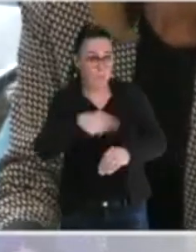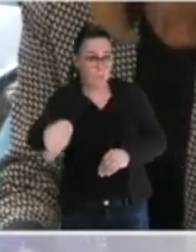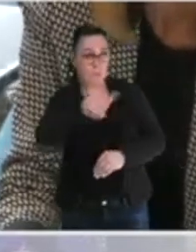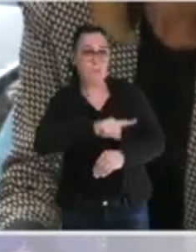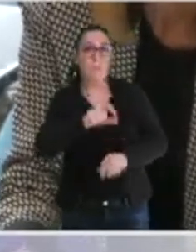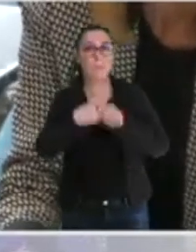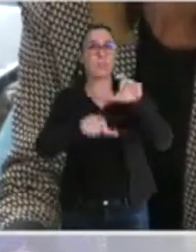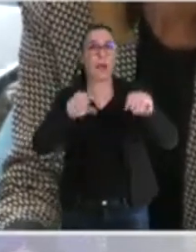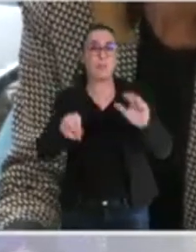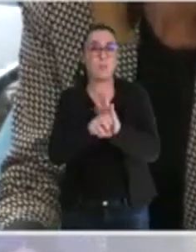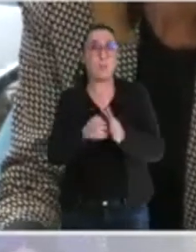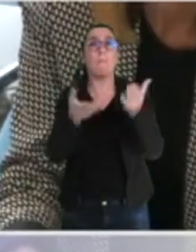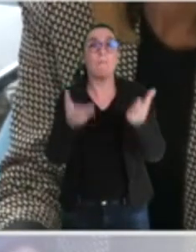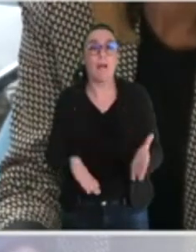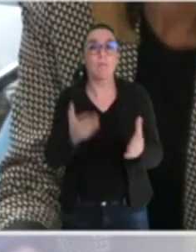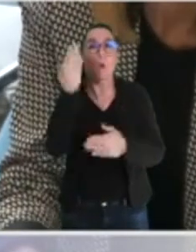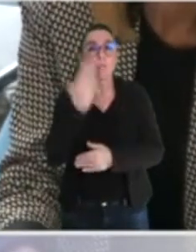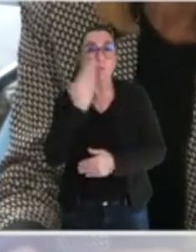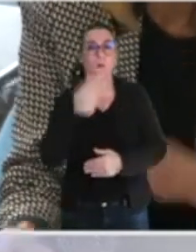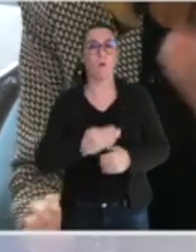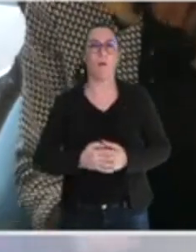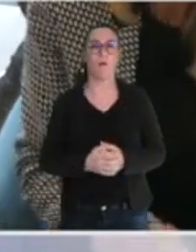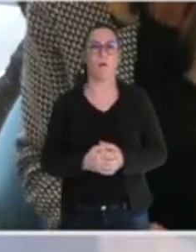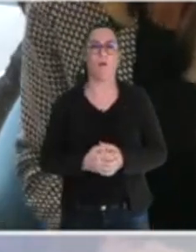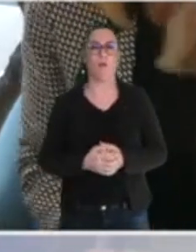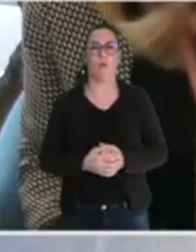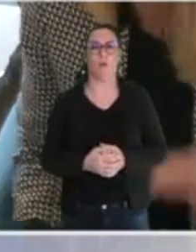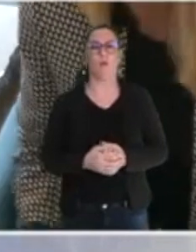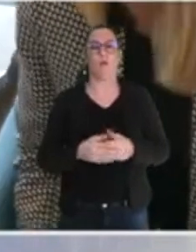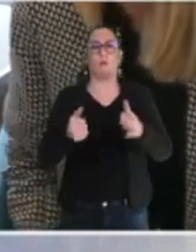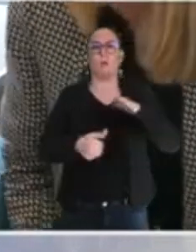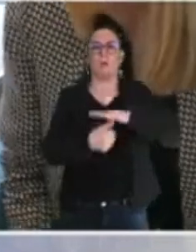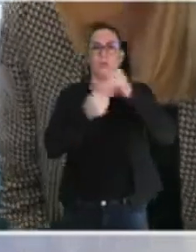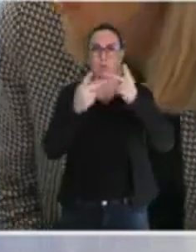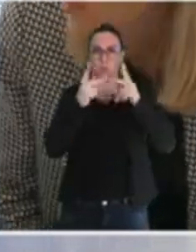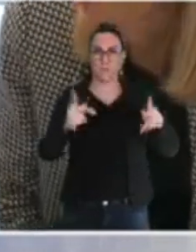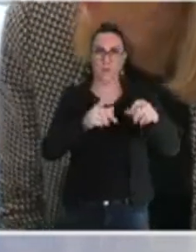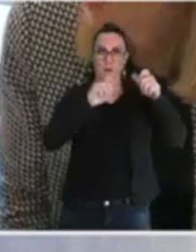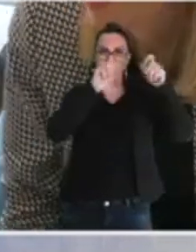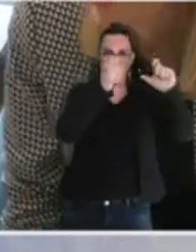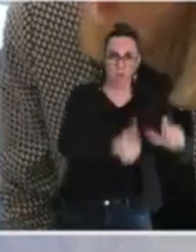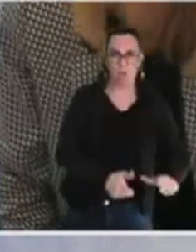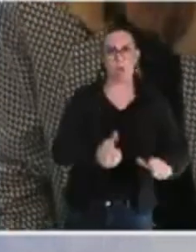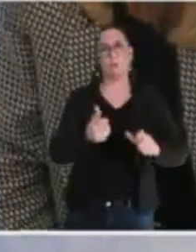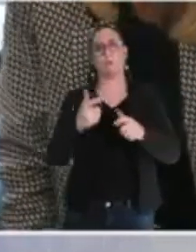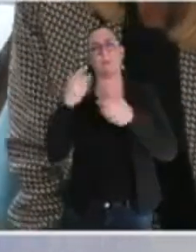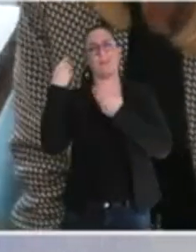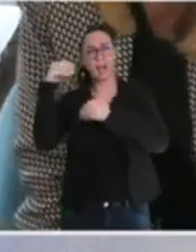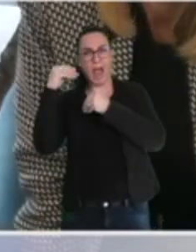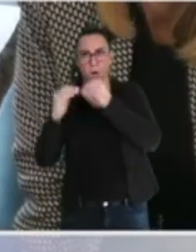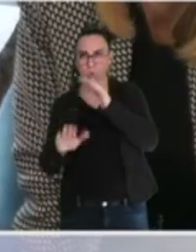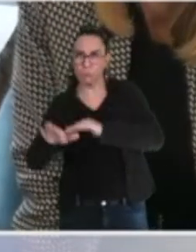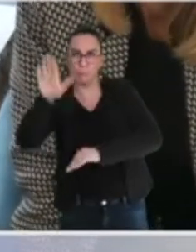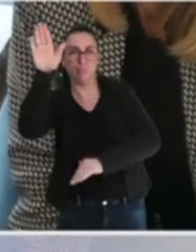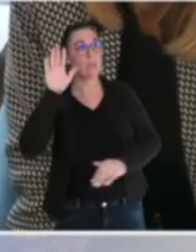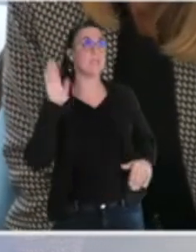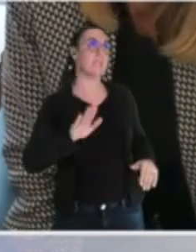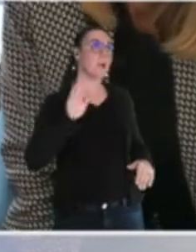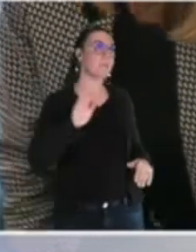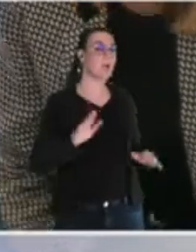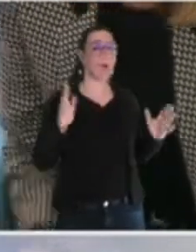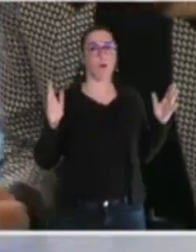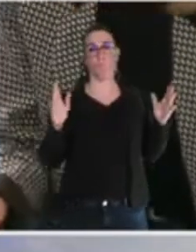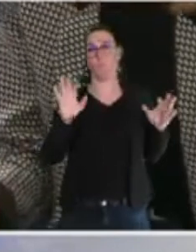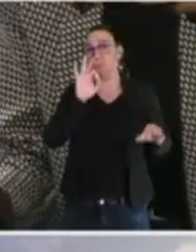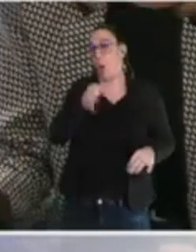vous, ici et maintenant. Vous affirmez que le déclin des centres-villes et l'augmentation de la délinquance sont des phénomènes inévitables, une fatalité